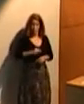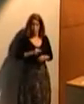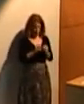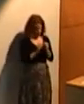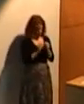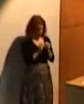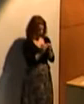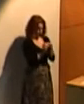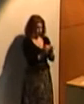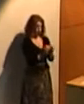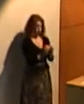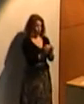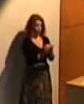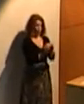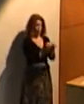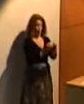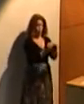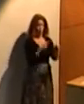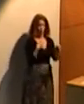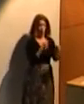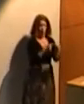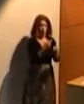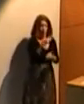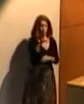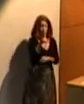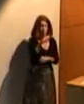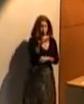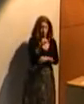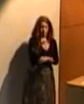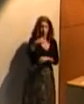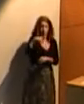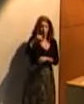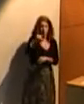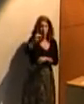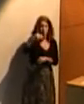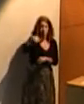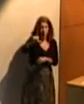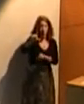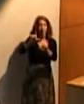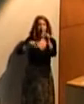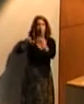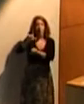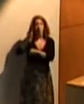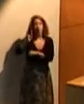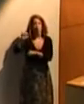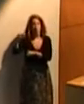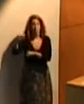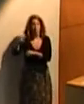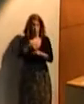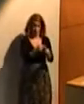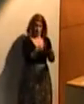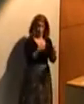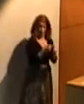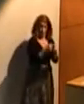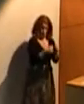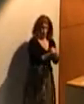il a été baptisé du doux nom de mycoplasmes en laboratorium donc on est capable de fabriquer de l'adn on est capable de recoller